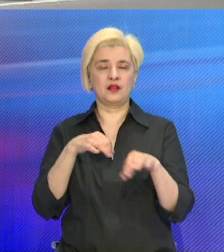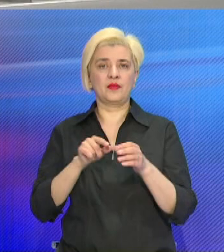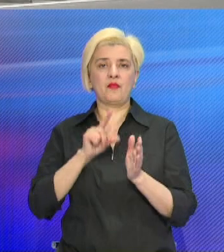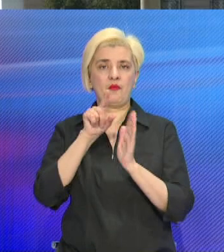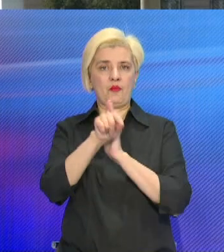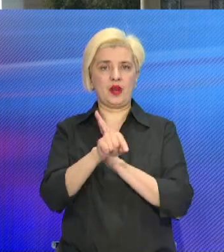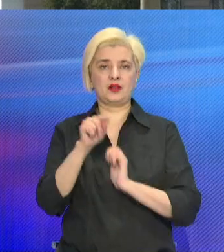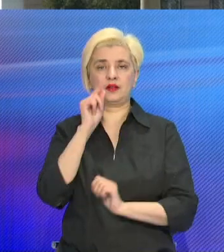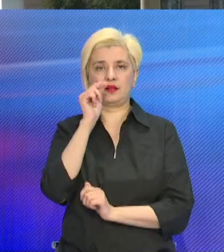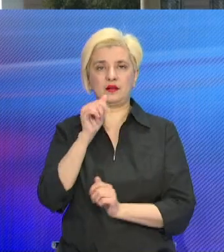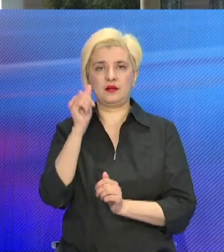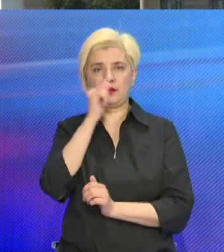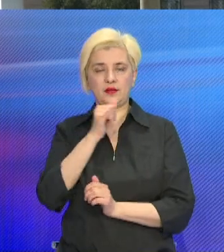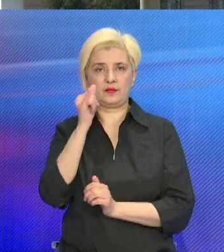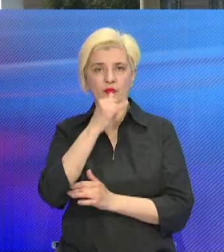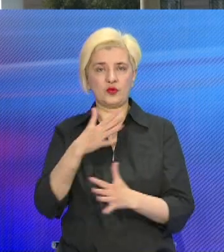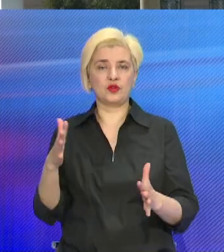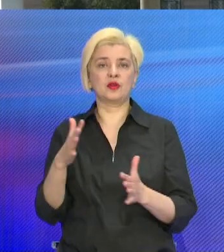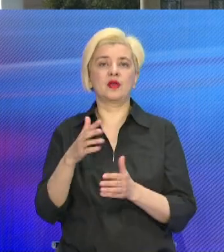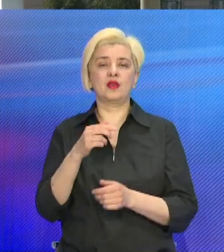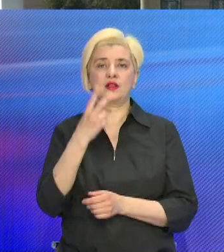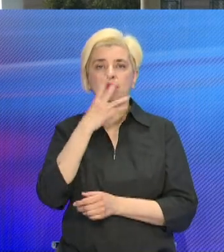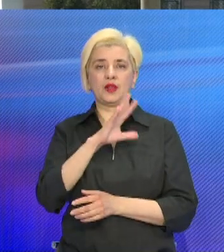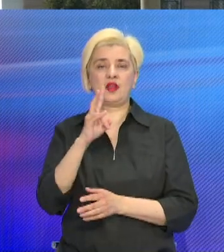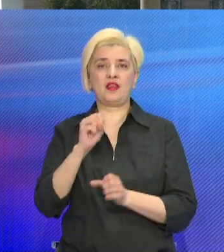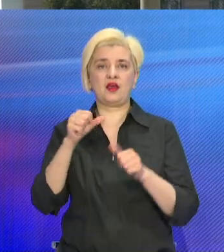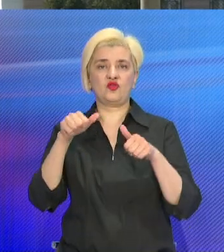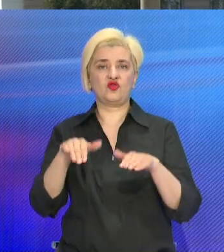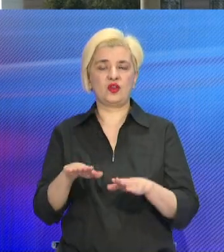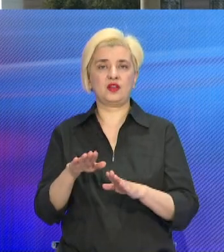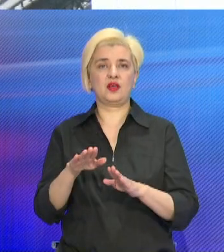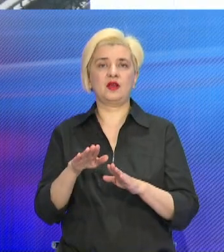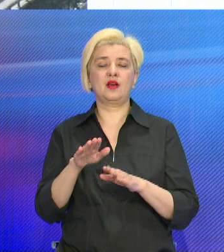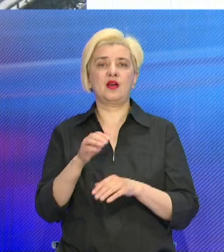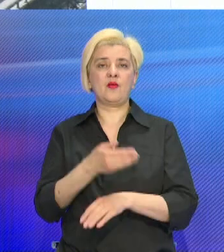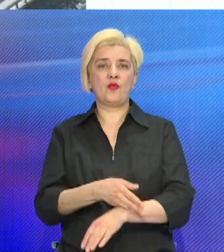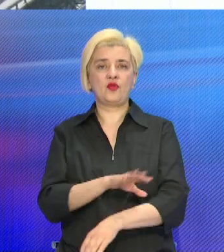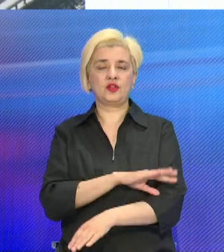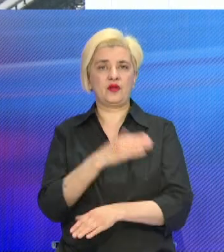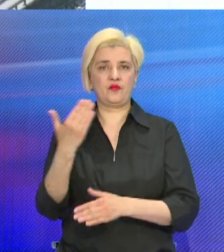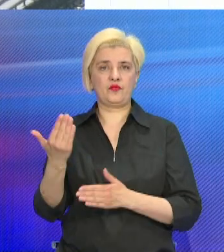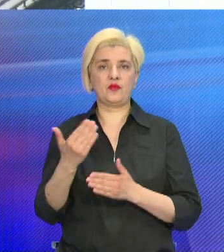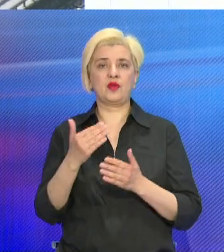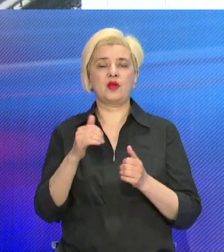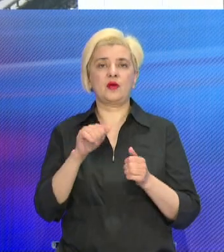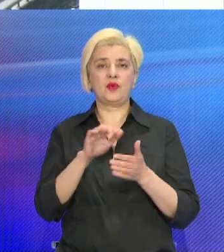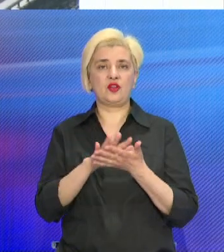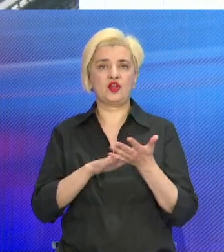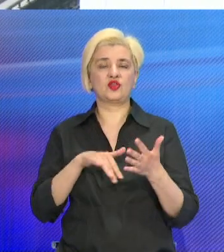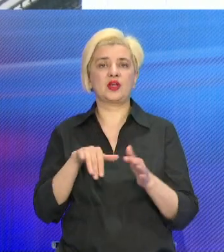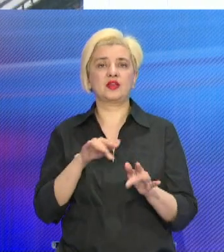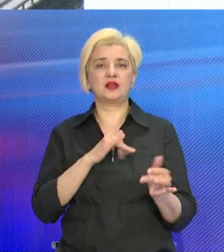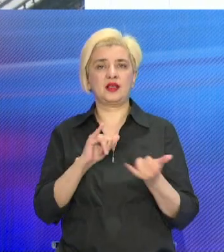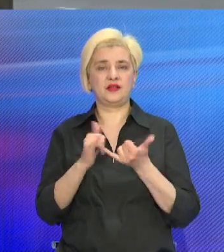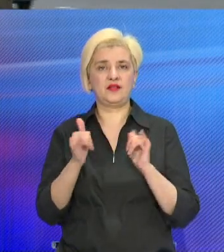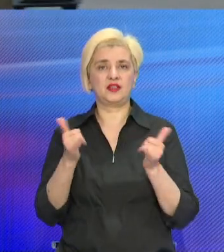немагчымай. Негледзячы на рашэнне Польшы, беларускі бок прадаўжае прымаць меры для развіцця знешнеэканамічнай дзейнасці, выканання